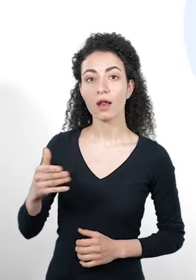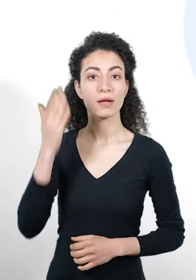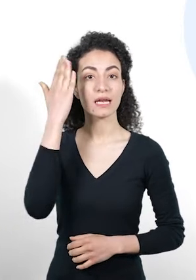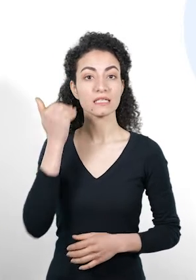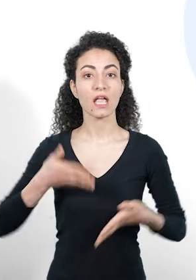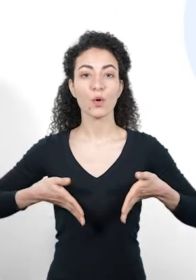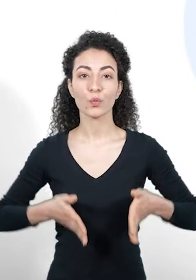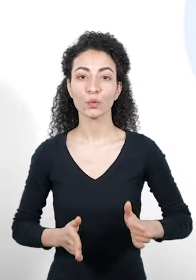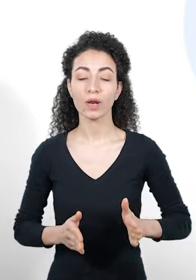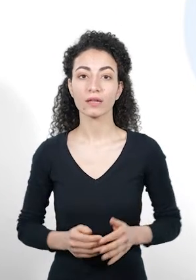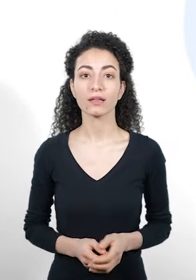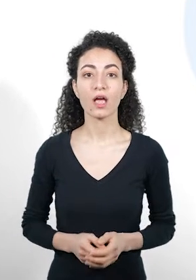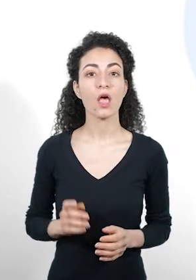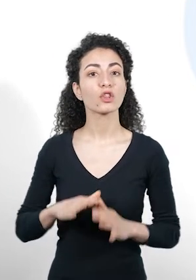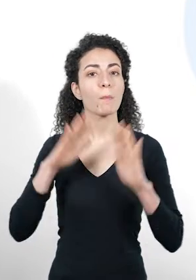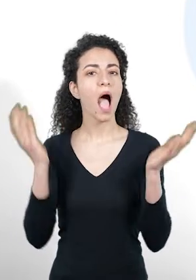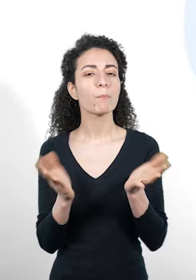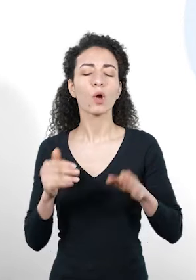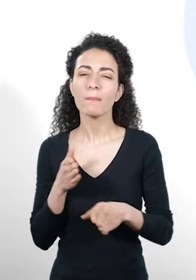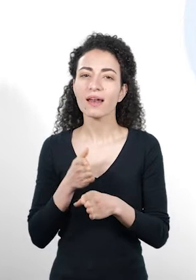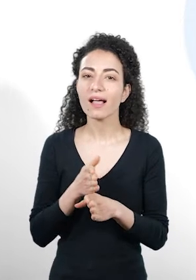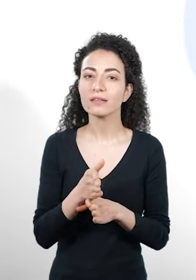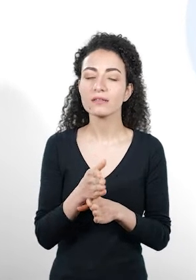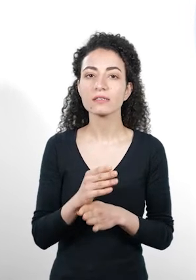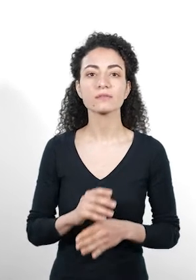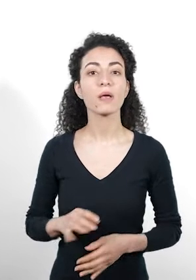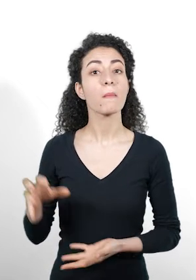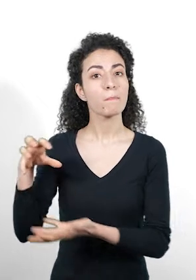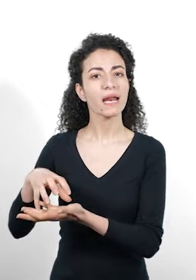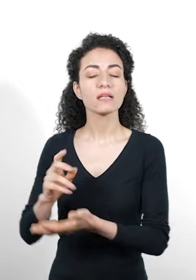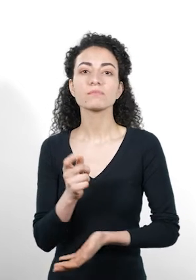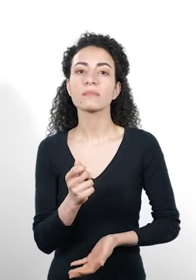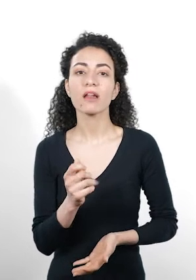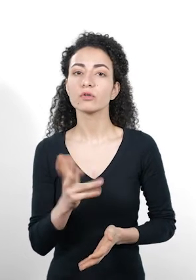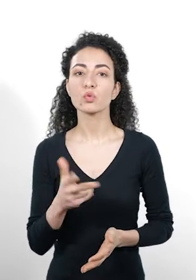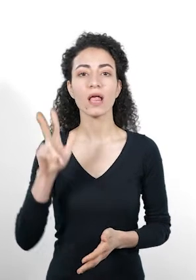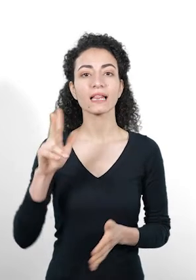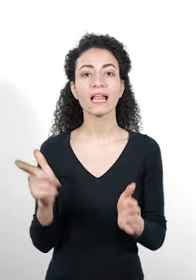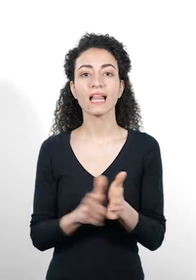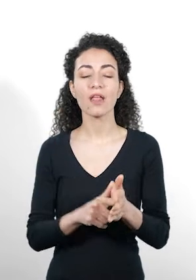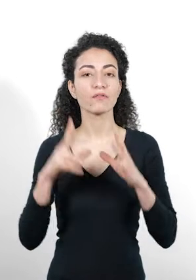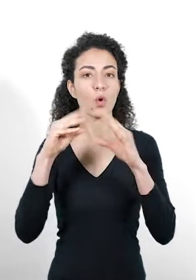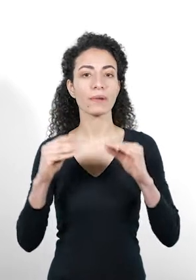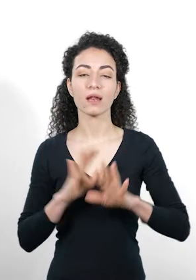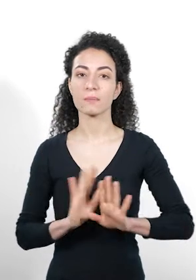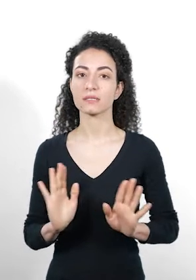أطفال، أمراض نسائية وتوليد، طب عام واختصاص، متوفرة بالمركز بكلفة 3000 ليرة